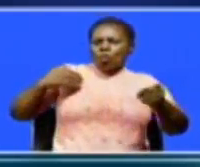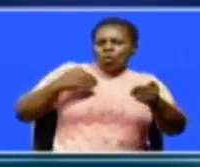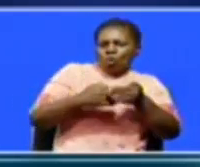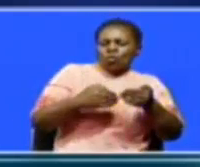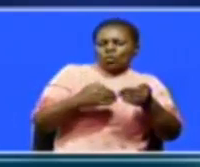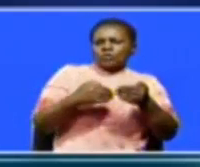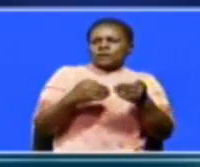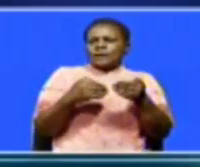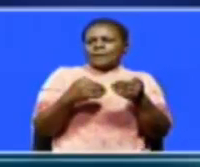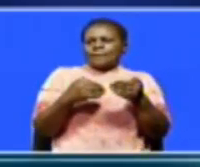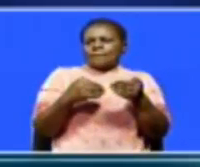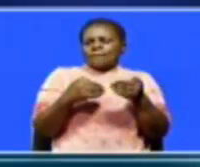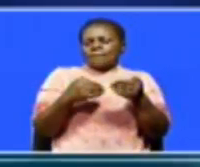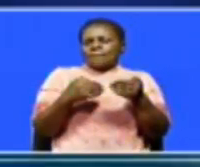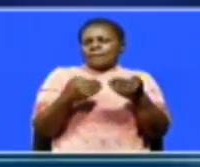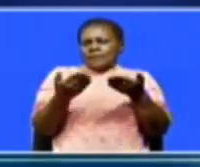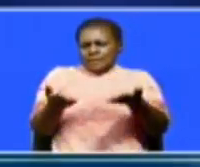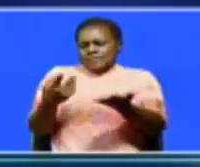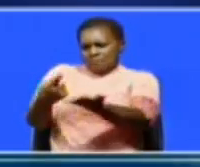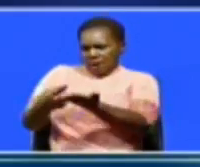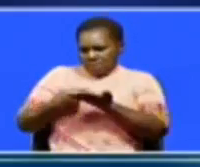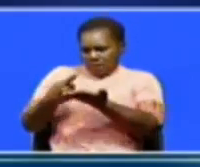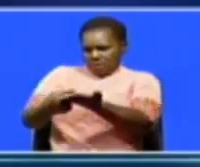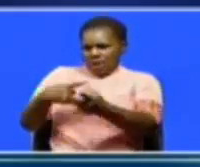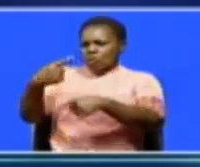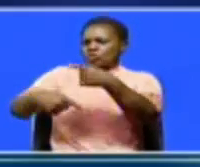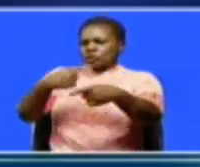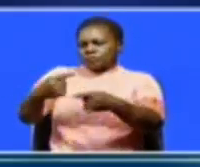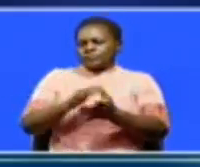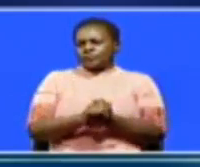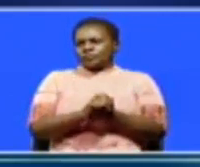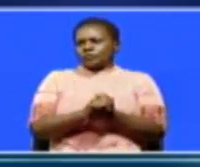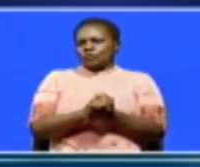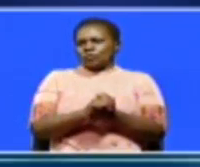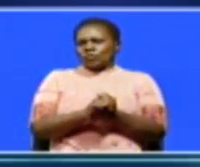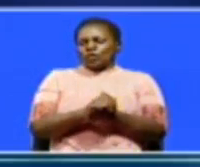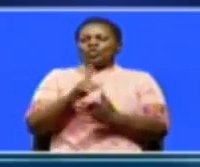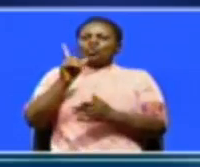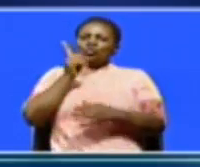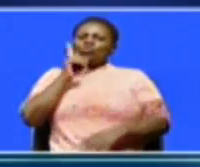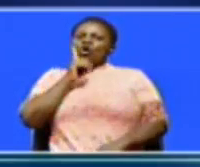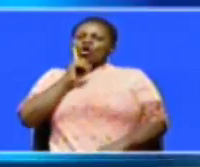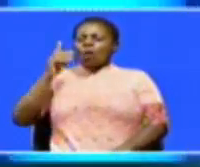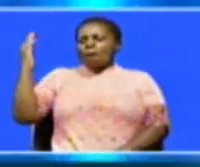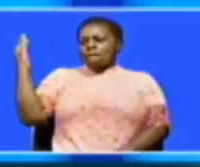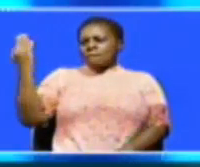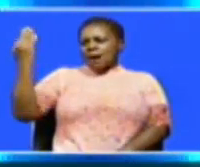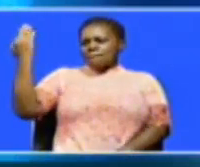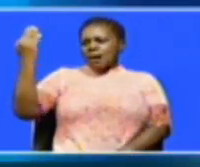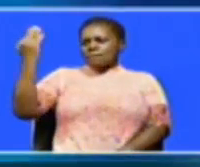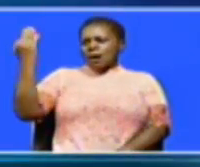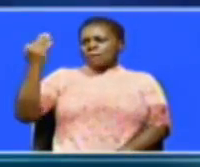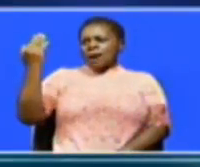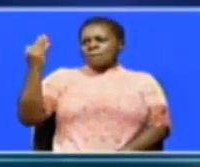and this is now a matter of discussion. There will be a substantive statement